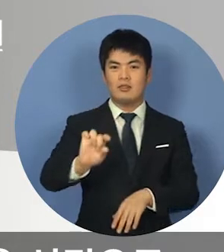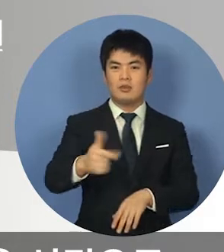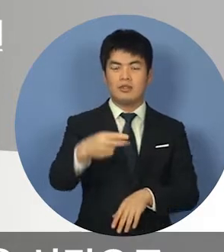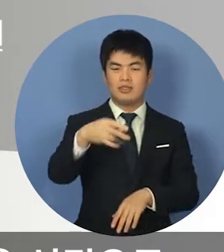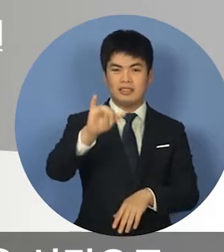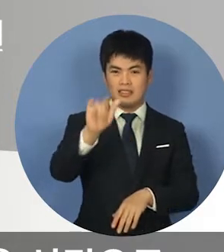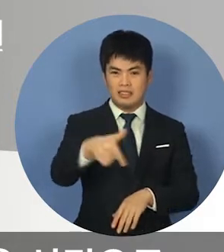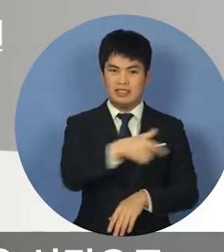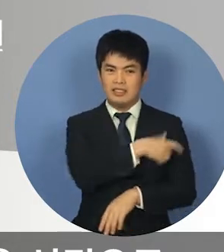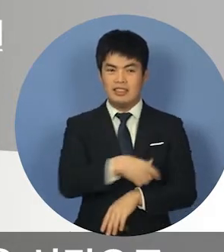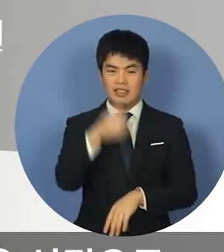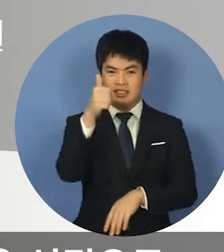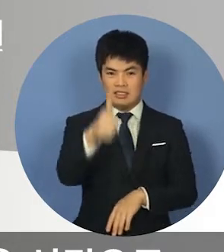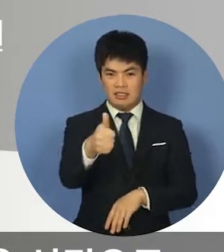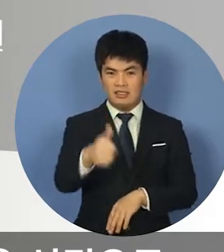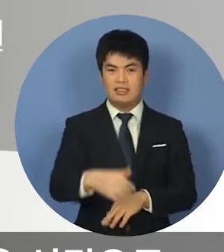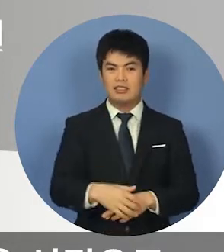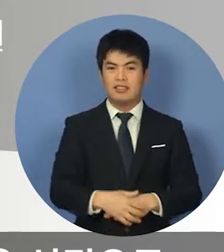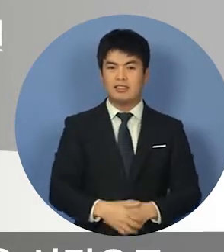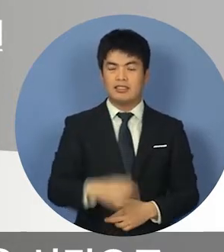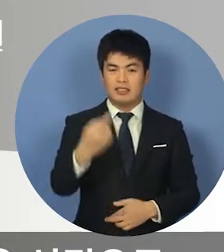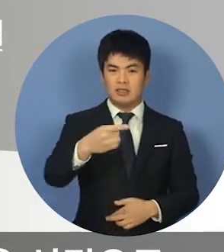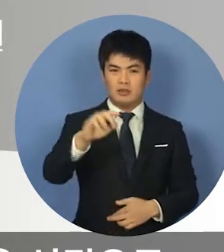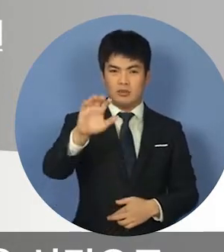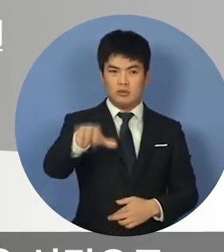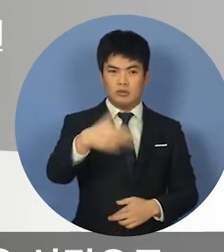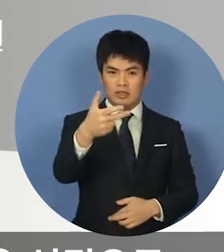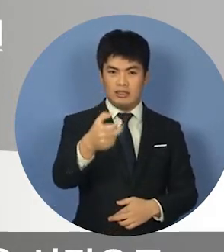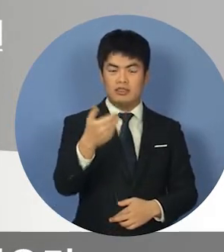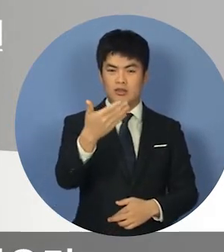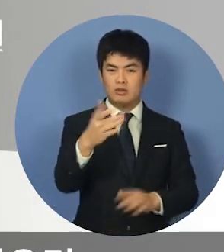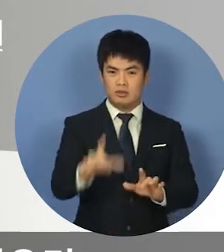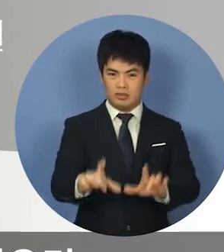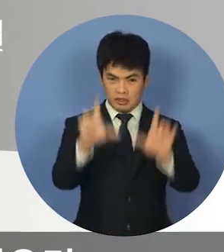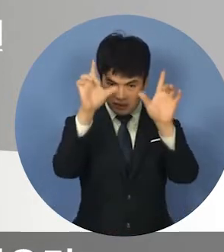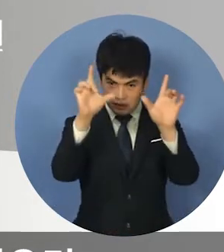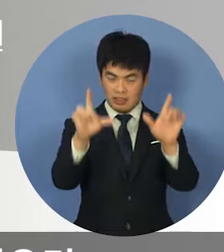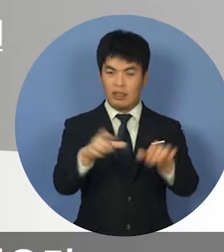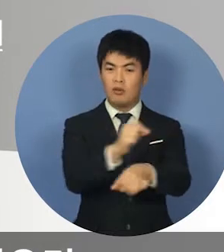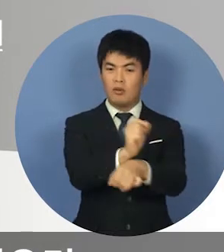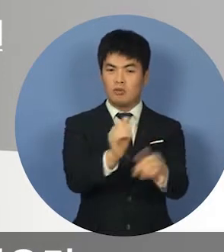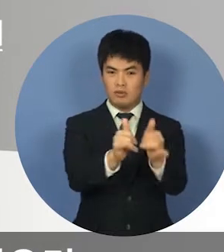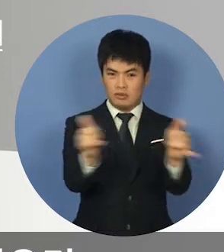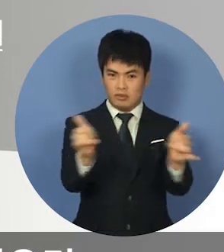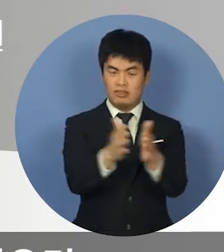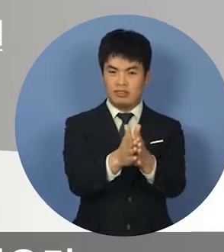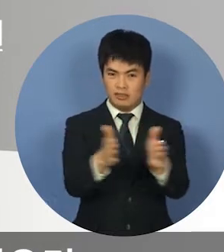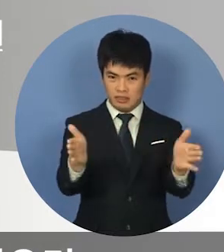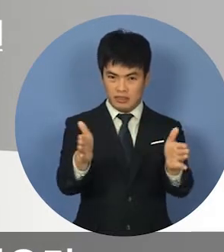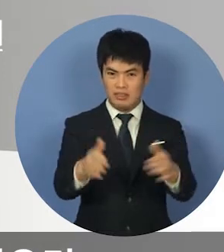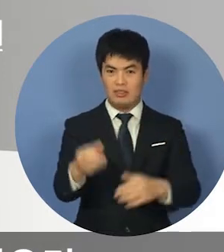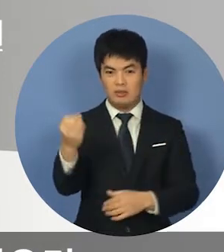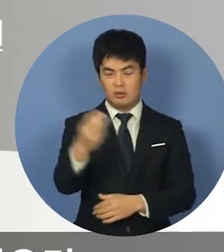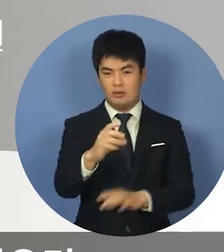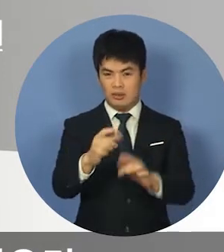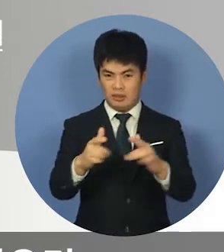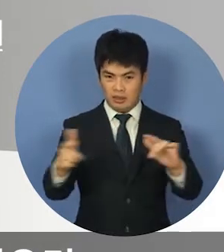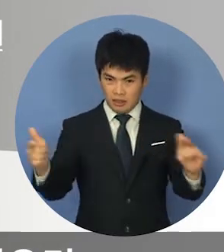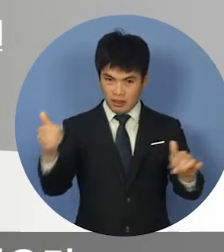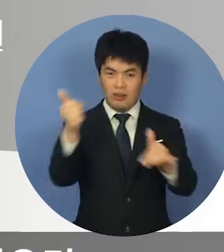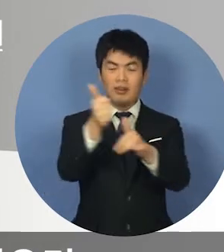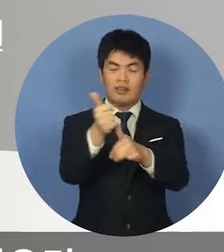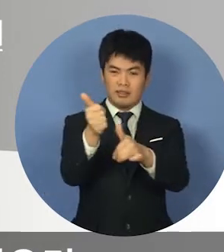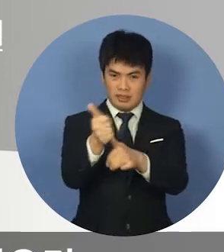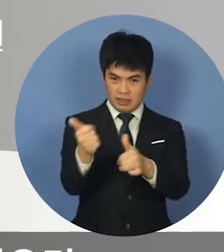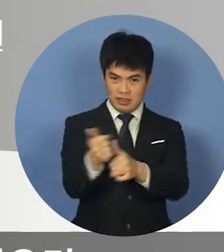이사장은 1979년 건설부 공무원의 시작으로 국토부 수자원개발과장, 대한주택건설협회 상근부